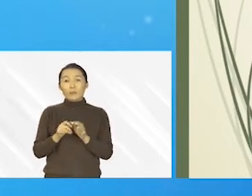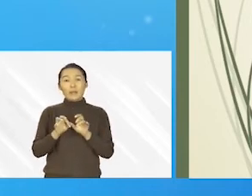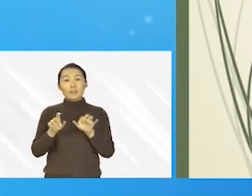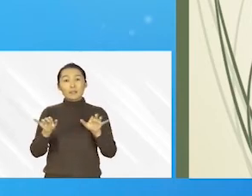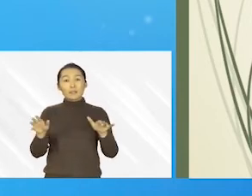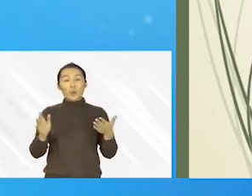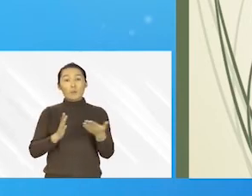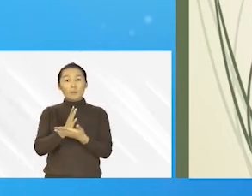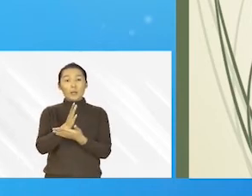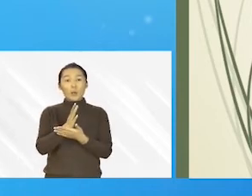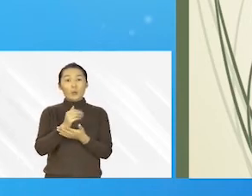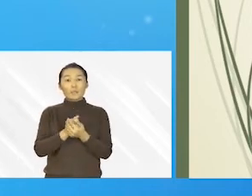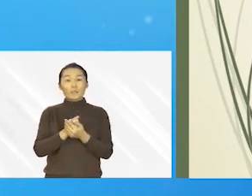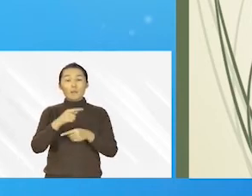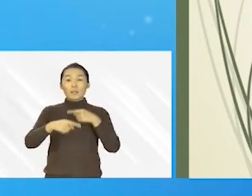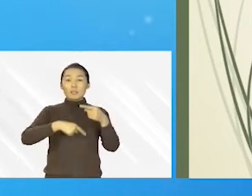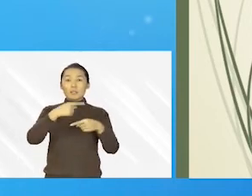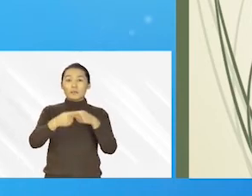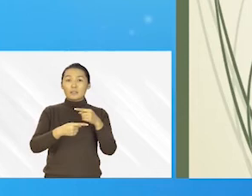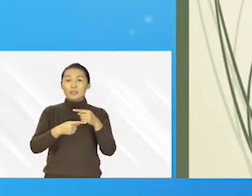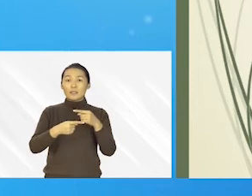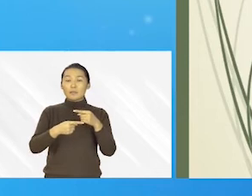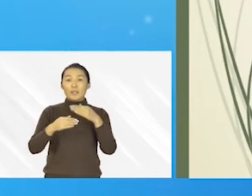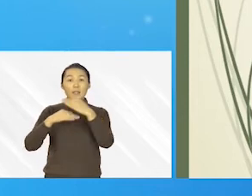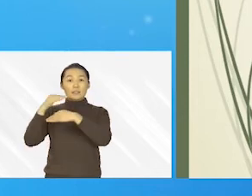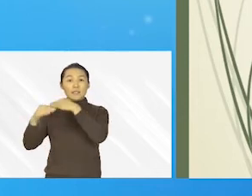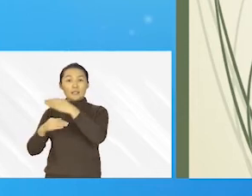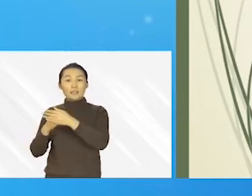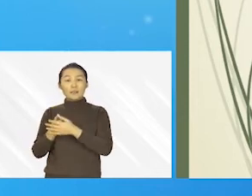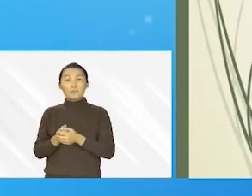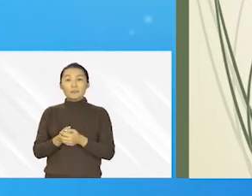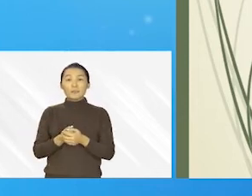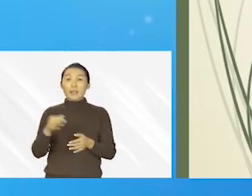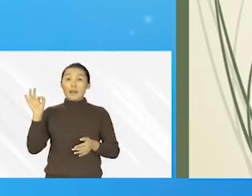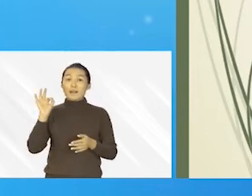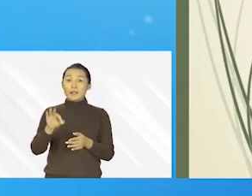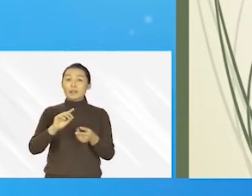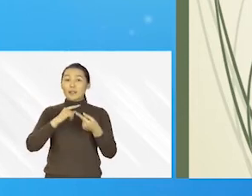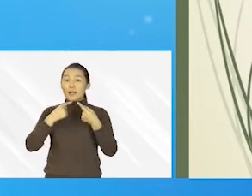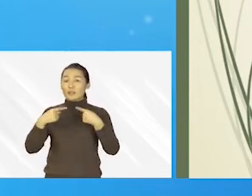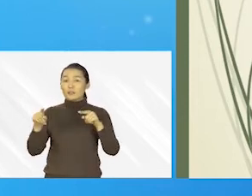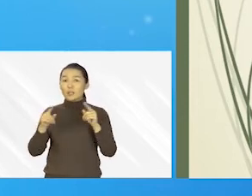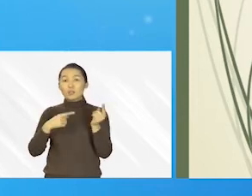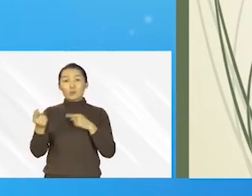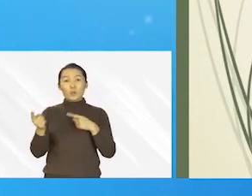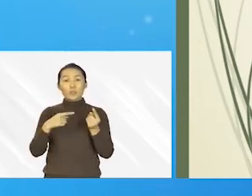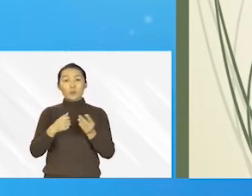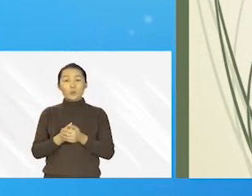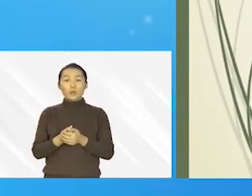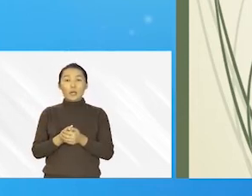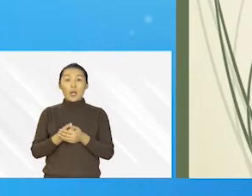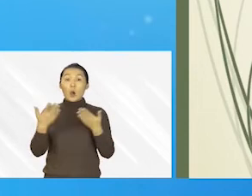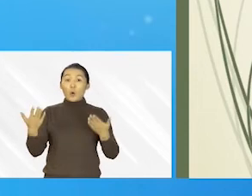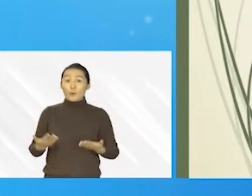насекомые проходят ряд последовательных стадий, как правило, резко отличающихся друг от друга